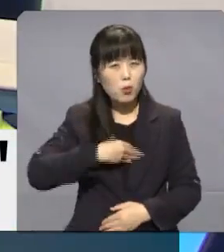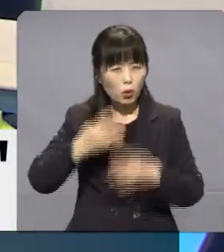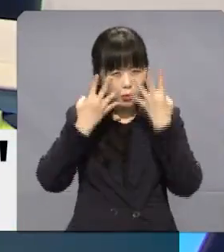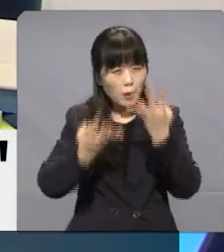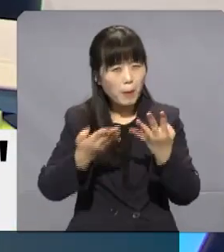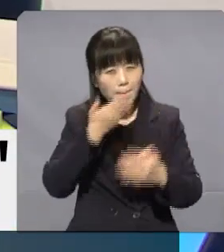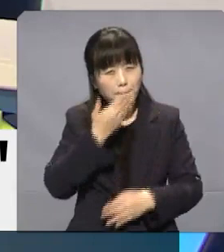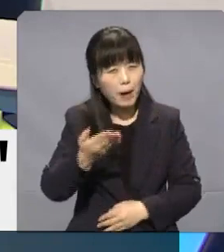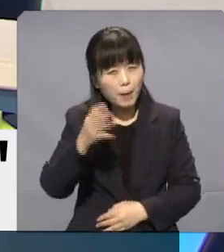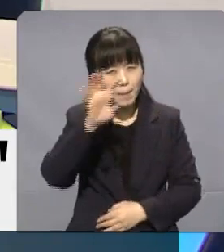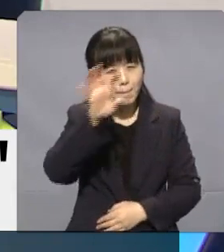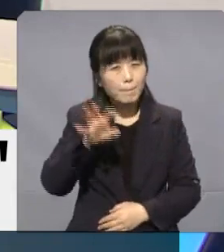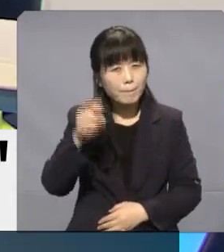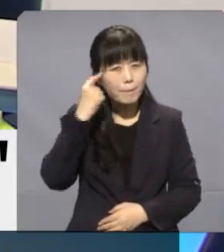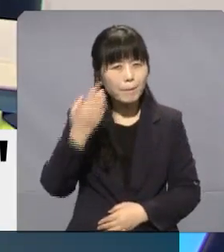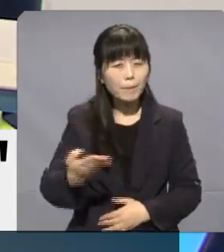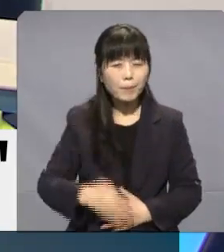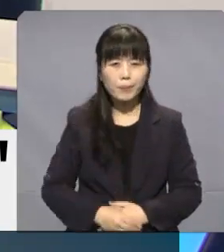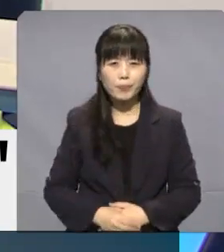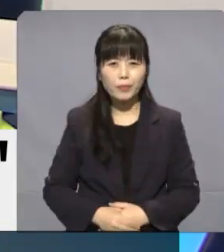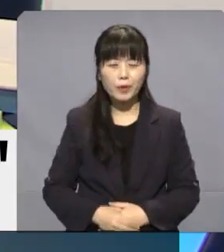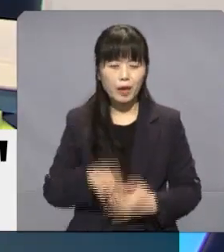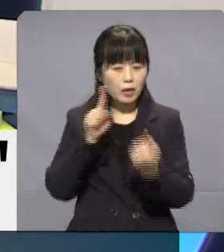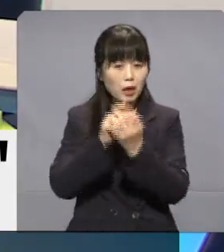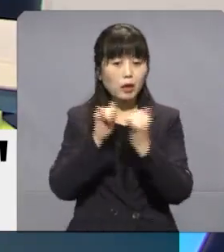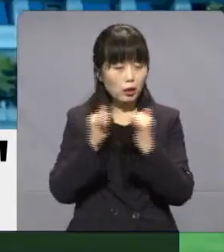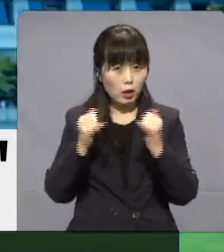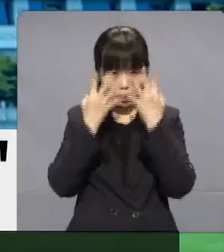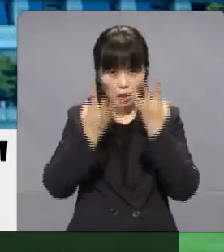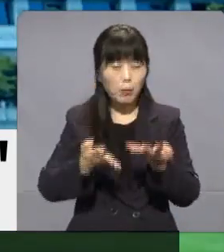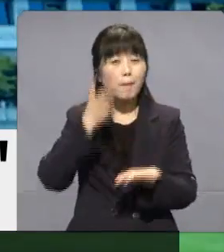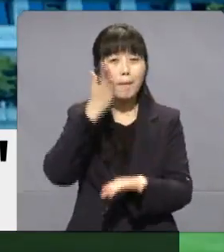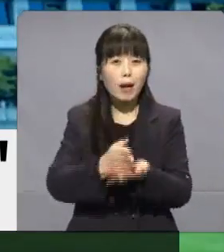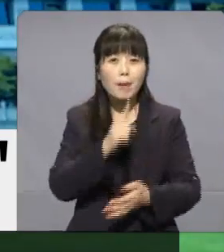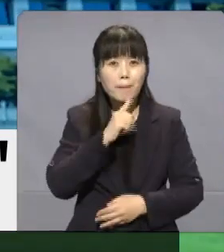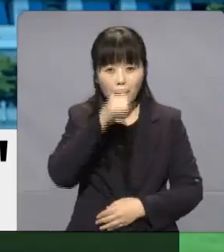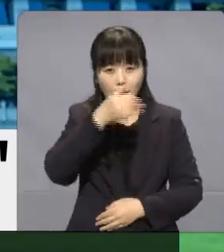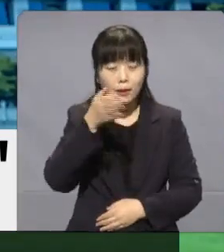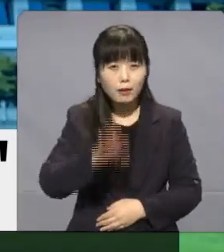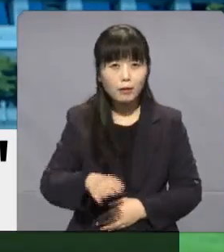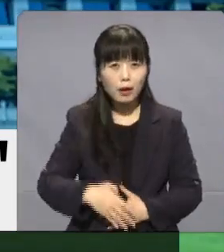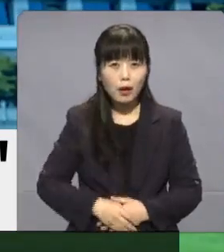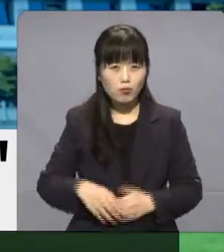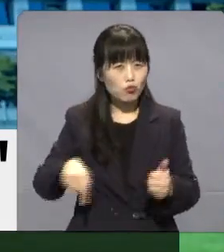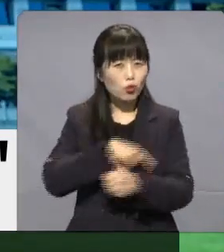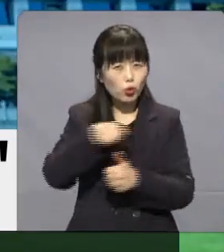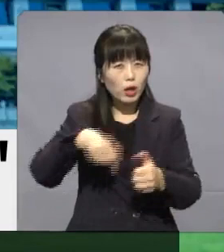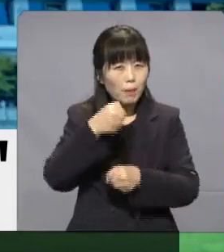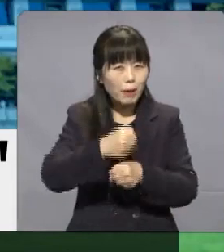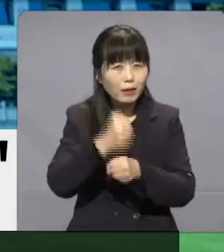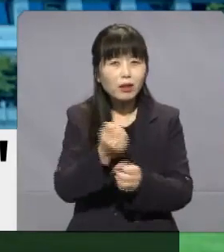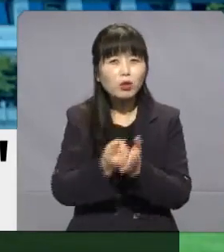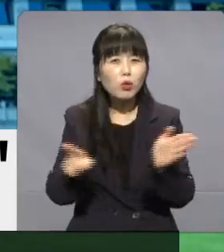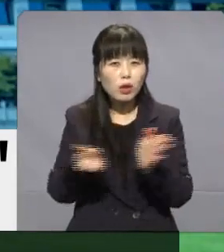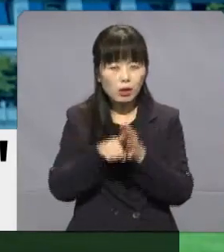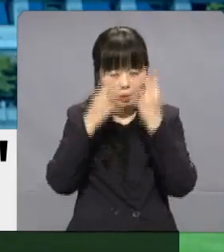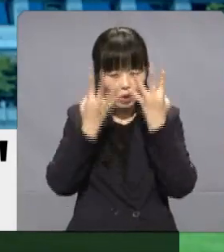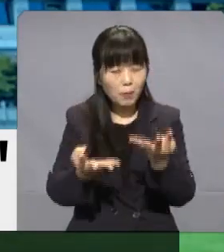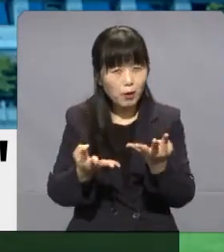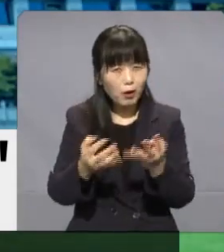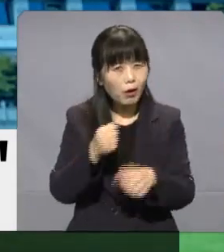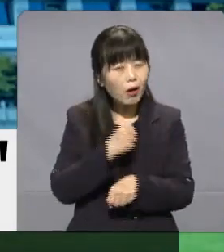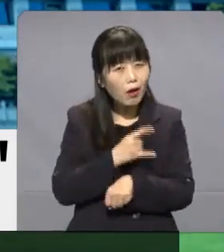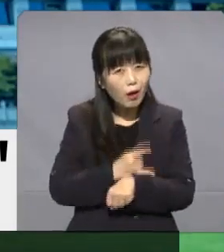않겠습니까, 교수님? 그렇죠. 이게 참 당사자는 사면하지 말라 그러는데 어떤 분위기를 만들기 위해서 사면을 한다.